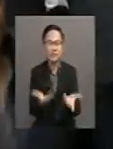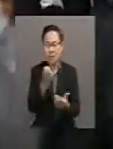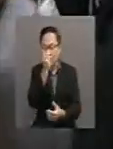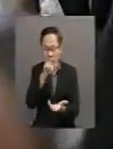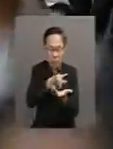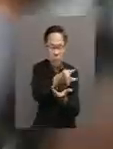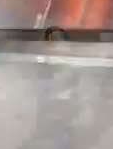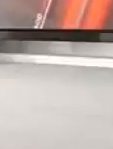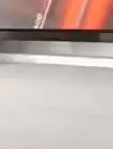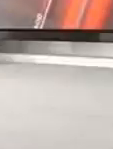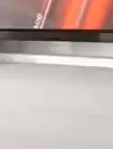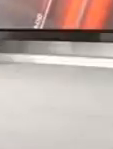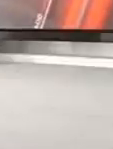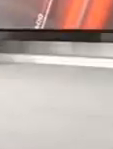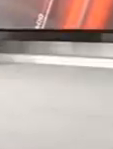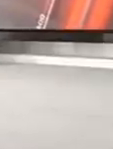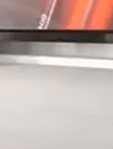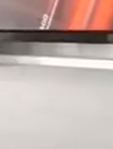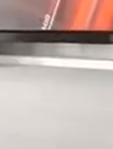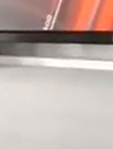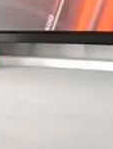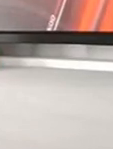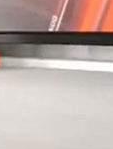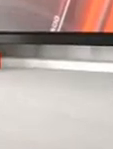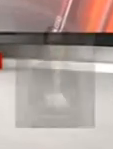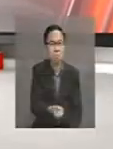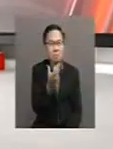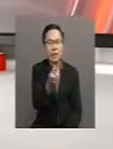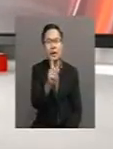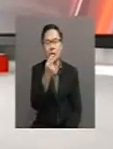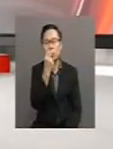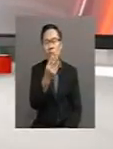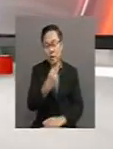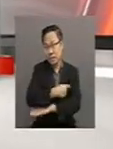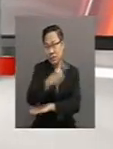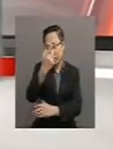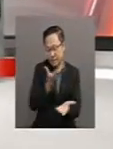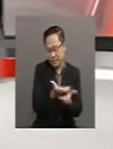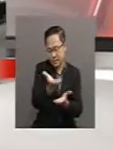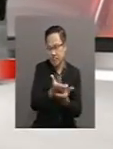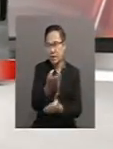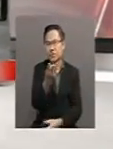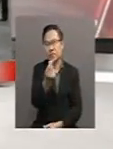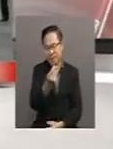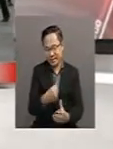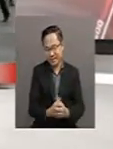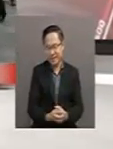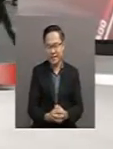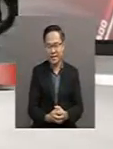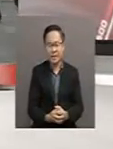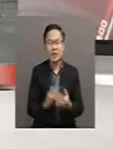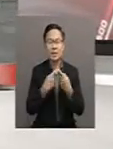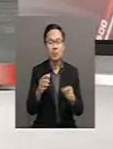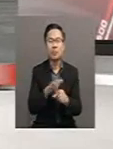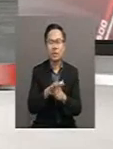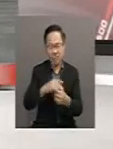ลองไปที่ประเทศนั้นนะคะไปท่องเที่ยวดูแล้วก็ลองใช้จ่ายดูละค่ะว่าวันหนึ่งคุณผู้ชมใช้จ่ายวันละเท่าไหร่นะคะแต่ที่เห็นแบบนี้ก็ต้องบอก